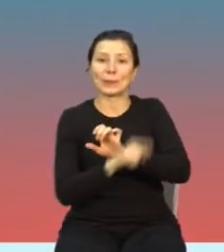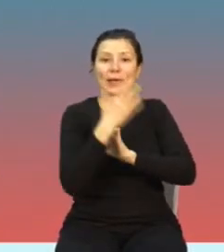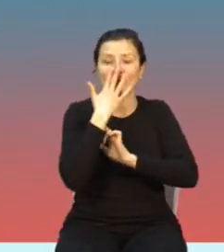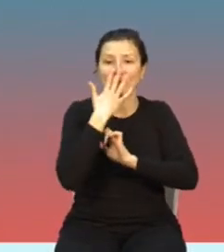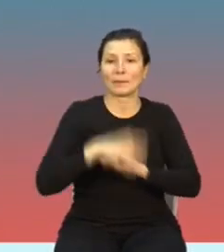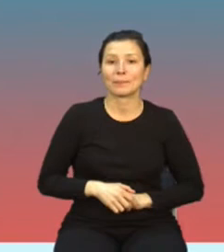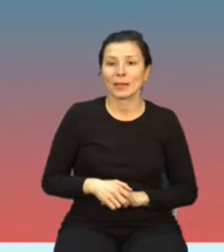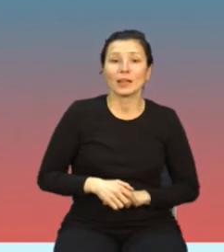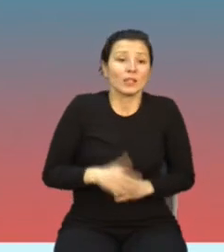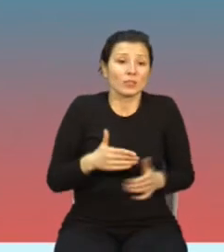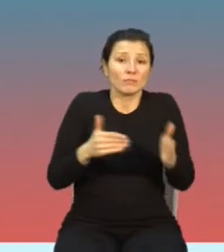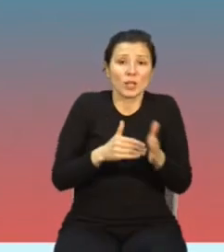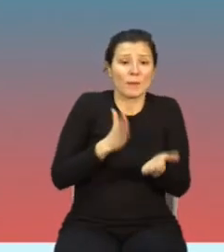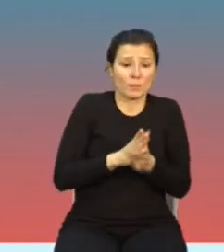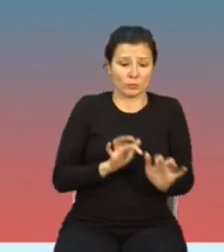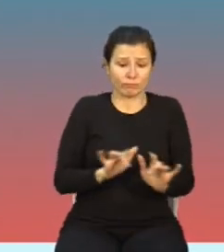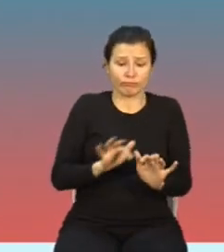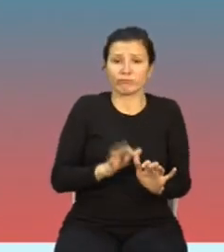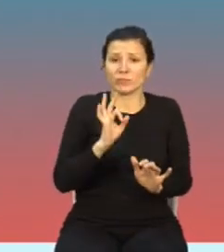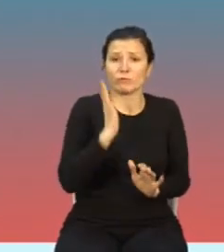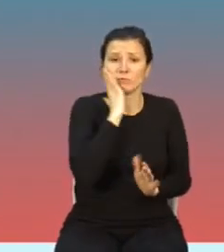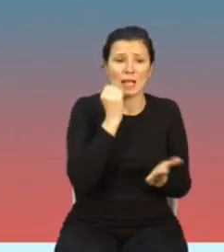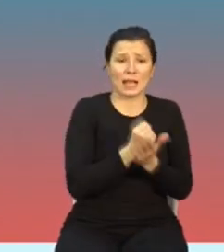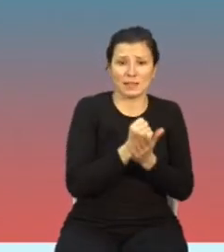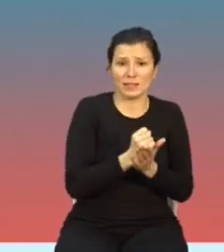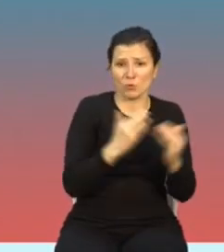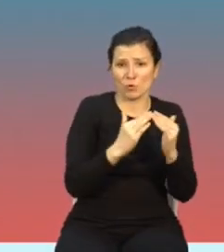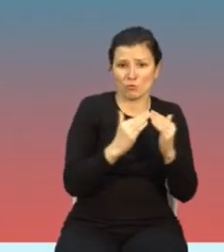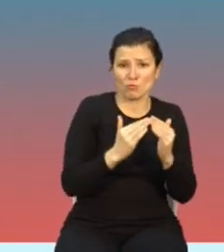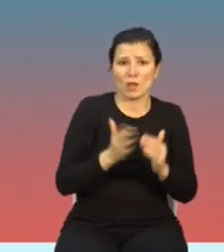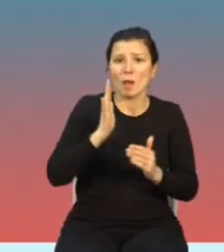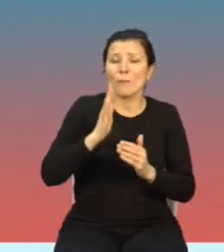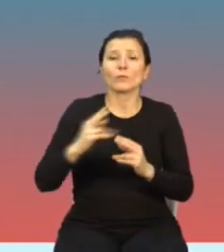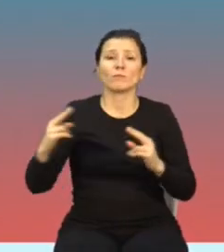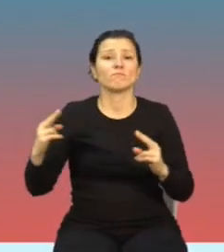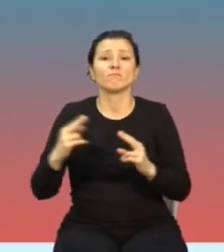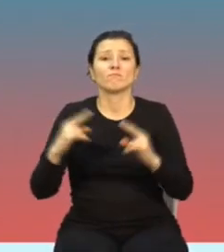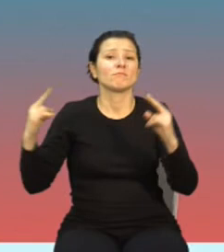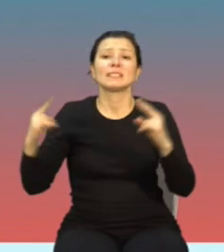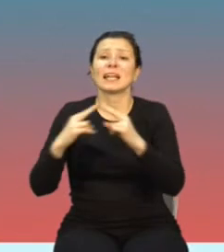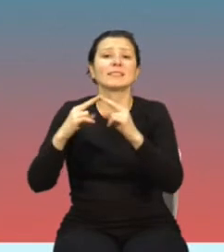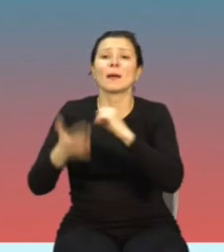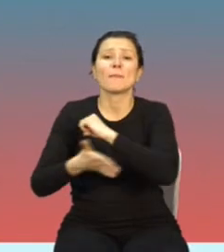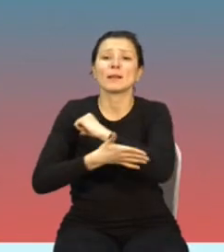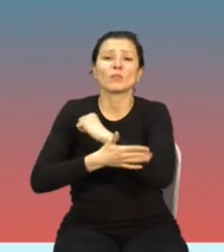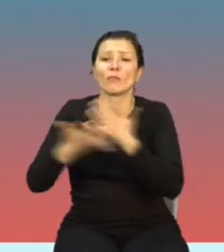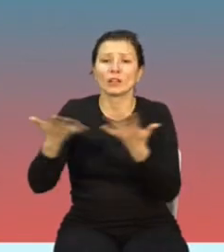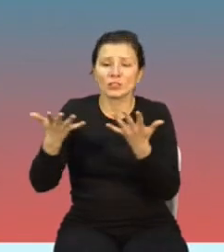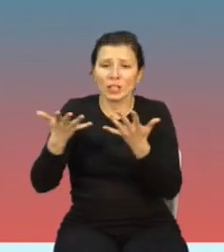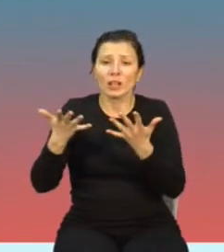domowy, następnie uzyskuje wynik na temat promieniowania, czyli to są obliczenia teoretyczne